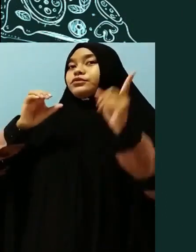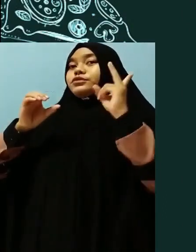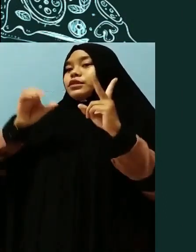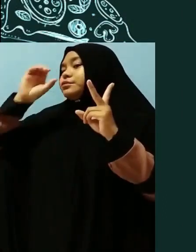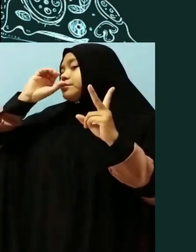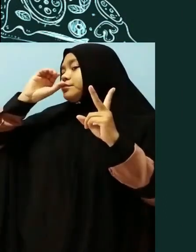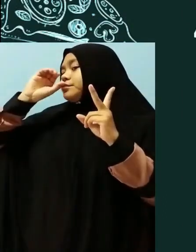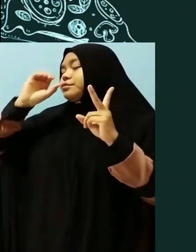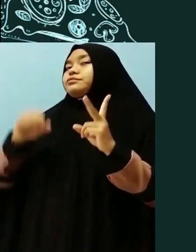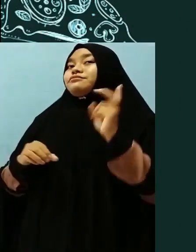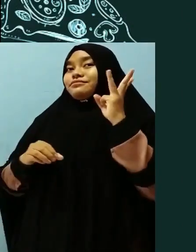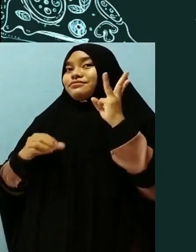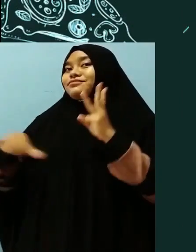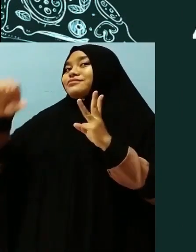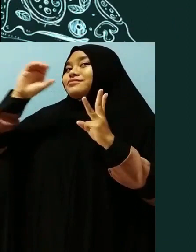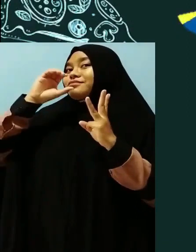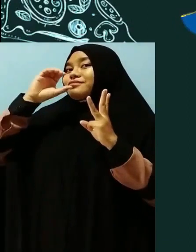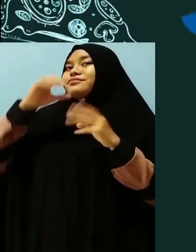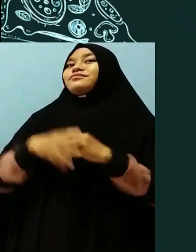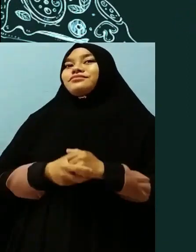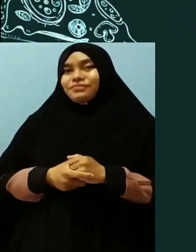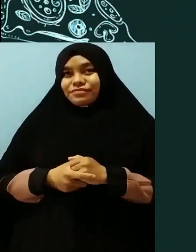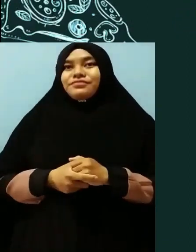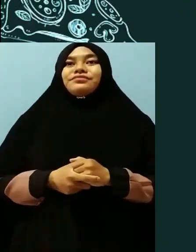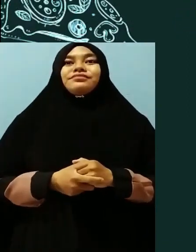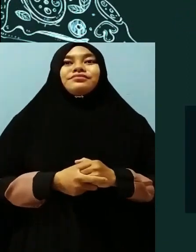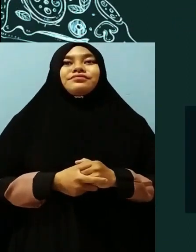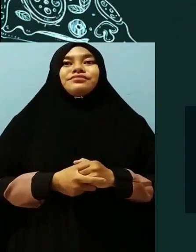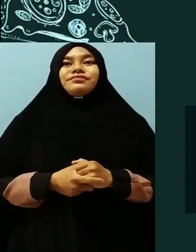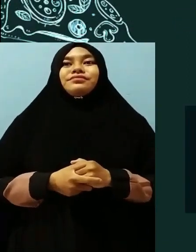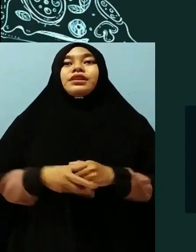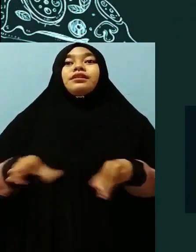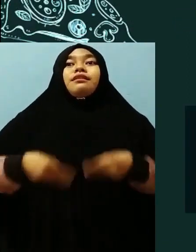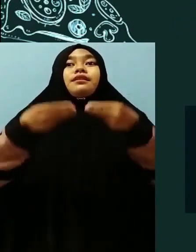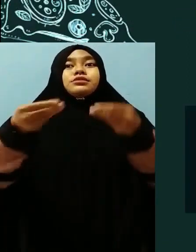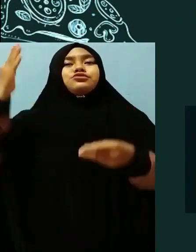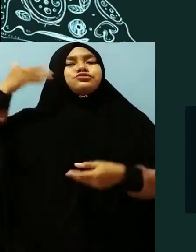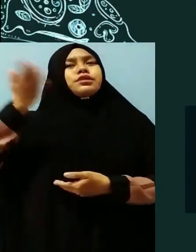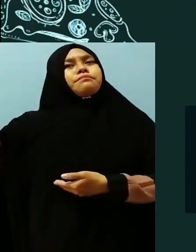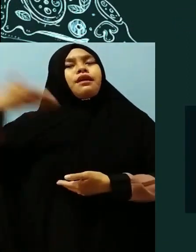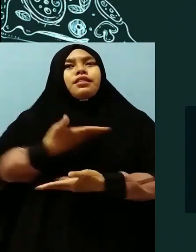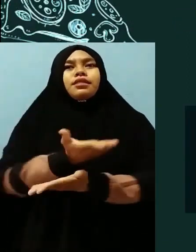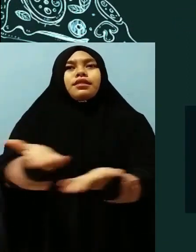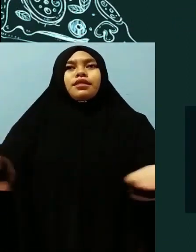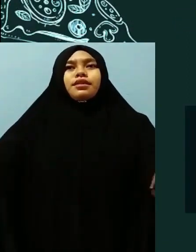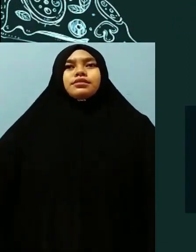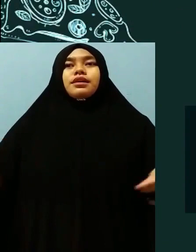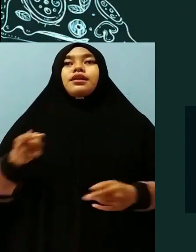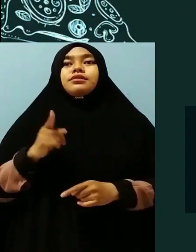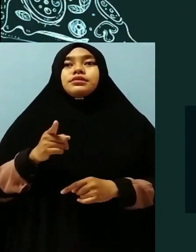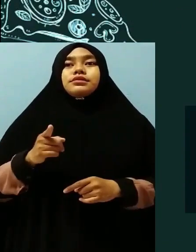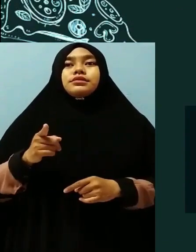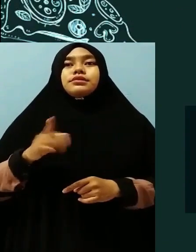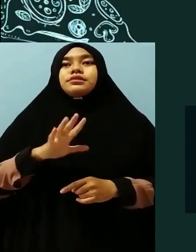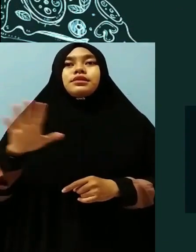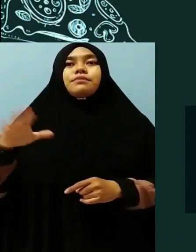1, gluk 2, gluk 3. Iya, anjuran yang diberikan Rasulullah ini ternyata